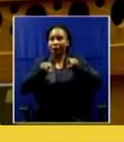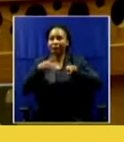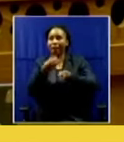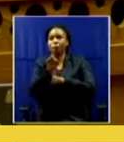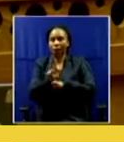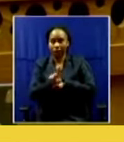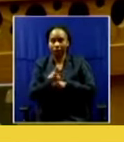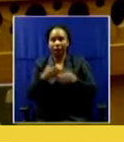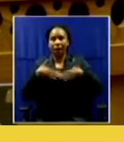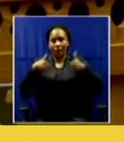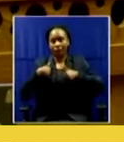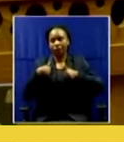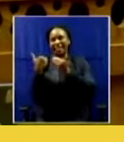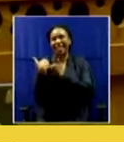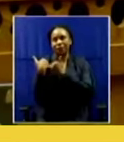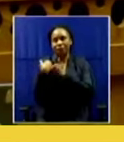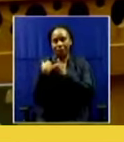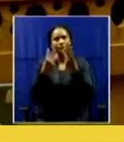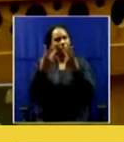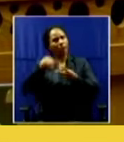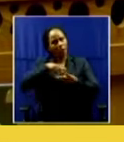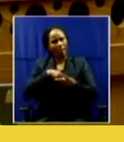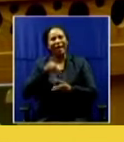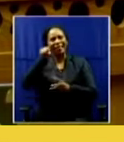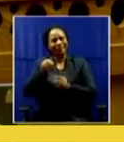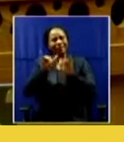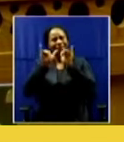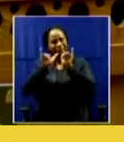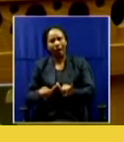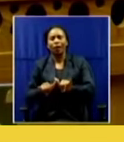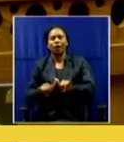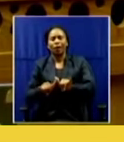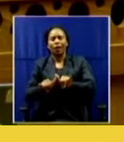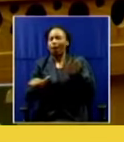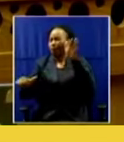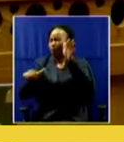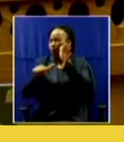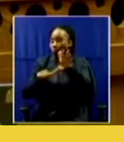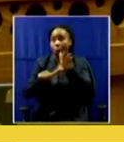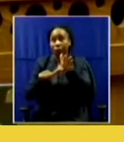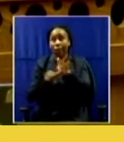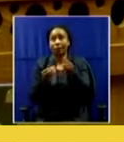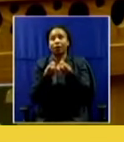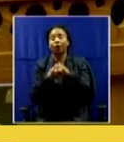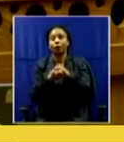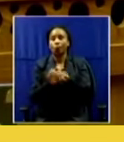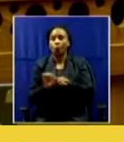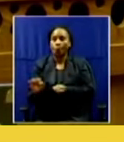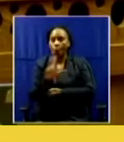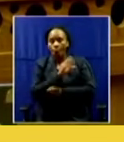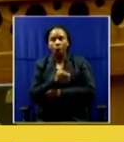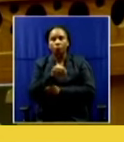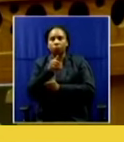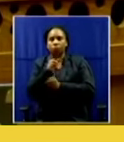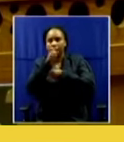La santé et la sécurité de notre population restent notre préoccupation majeure. Tous les médicaments